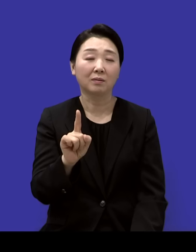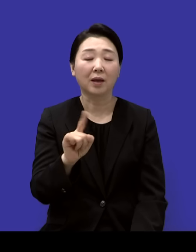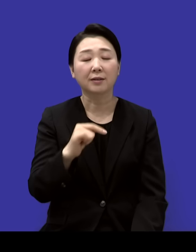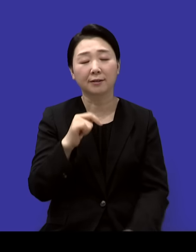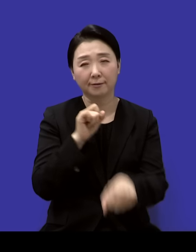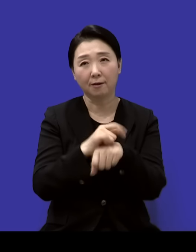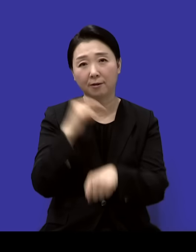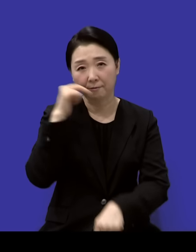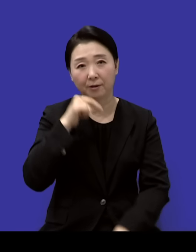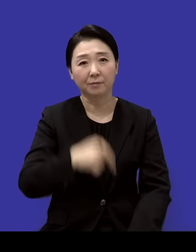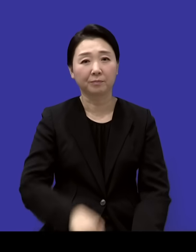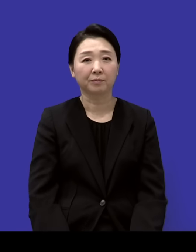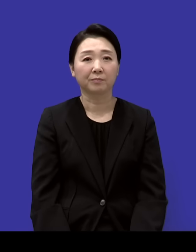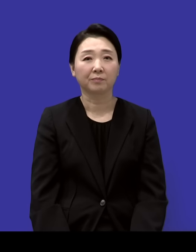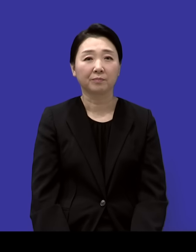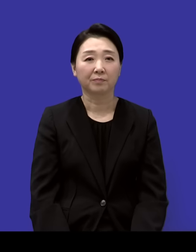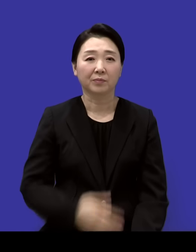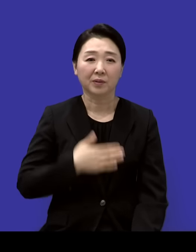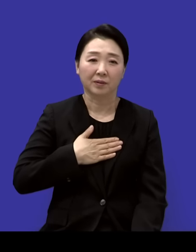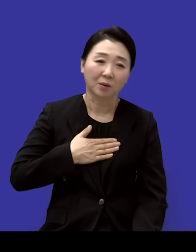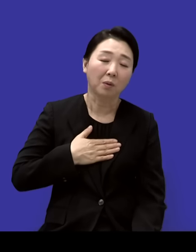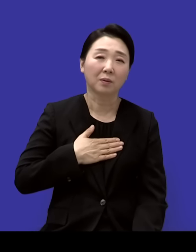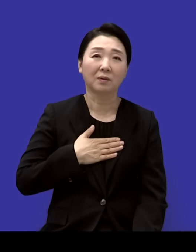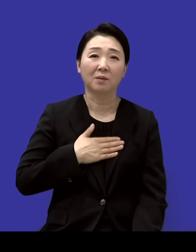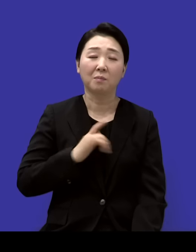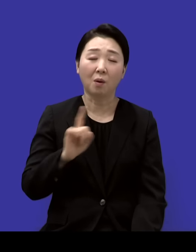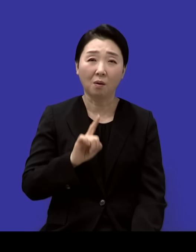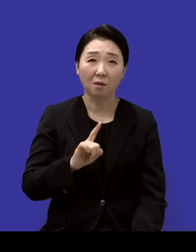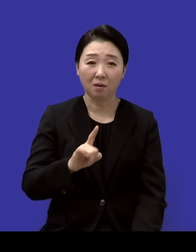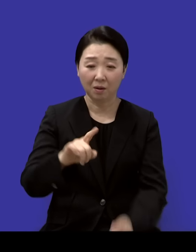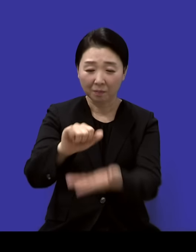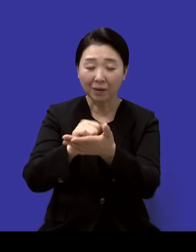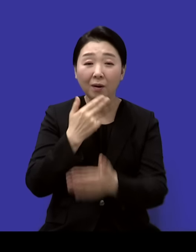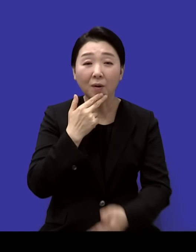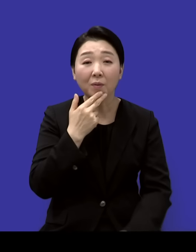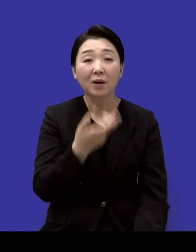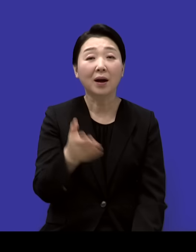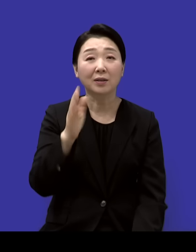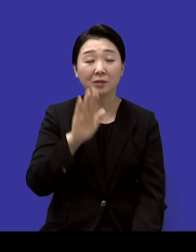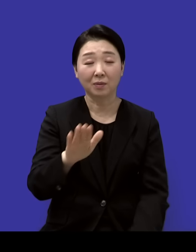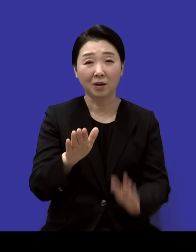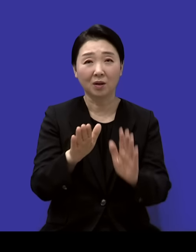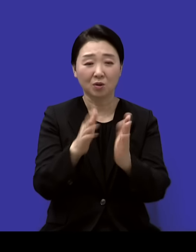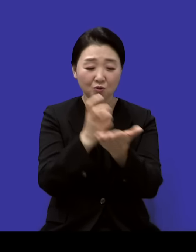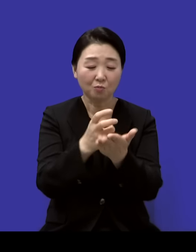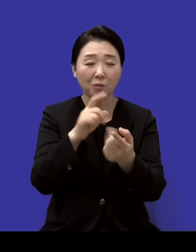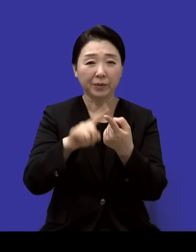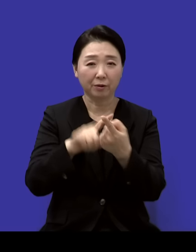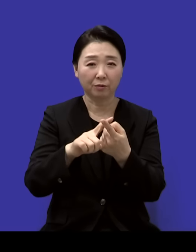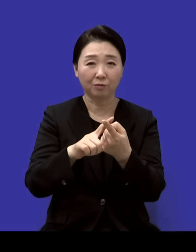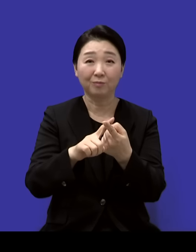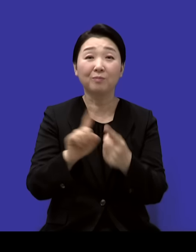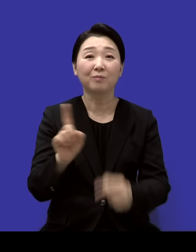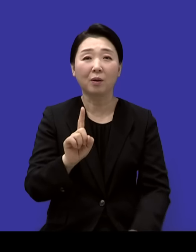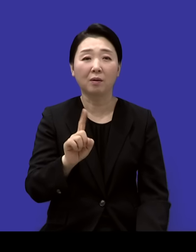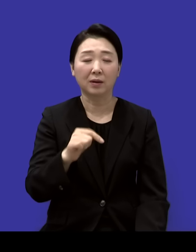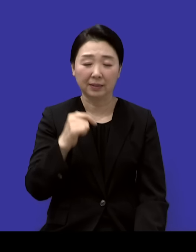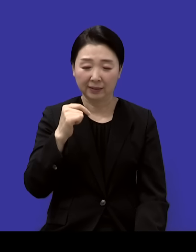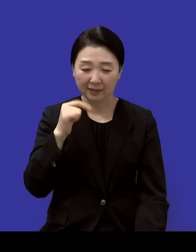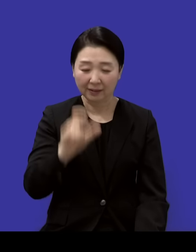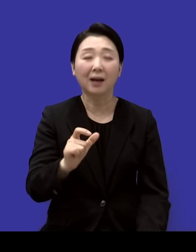엄했어요. 아. 정서적으로는 수용해주지 않지만 예. 어떤 되게 이제 율법적으로 규칙적으로는 아주